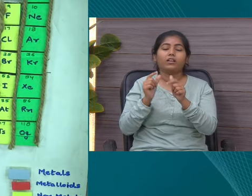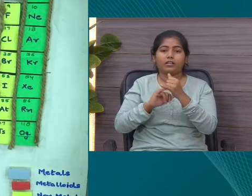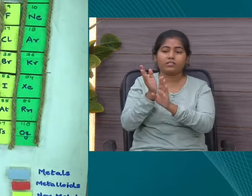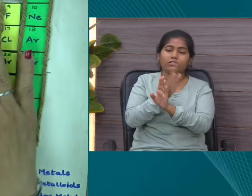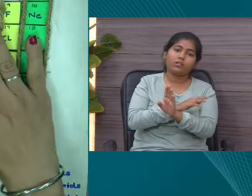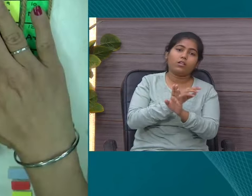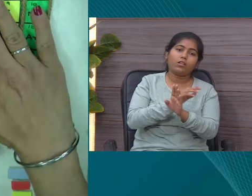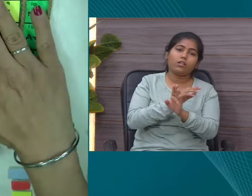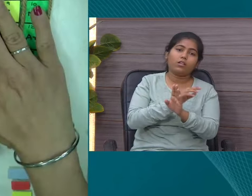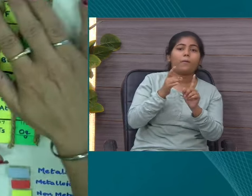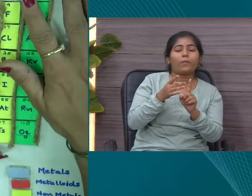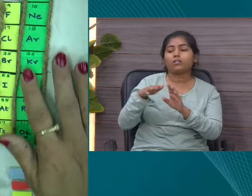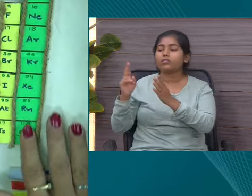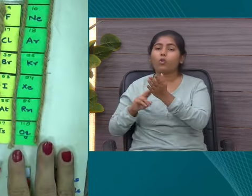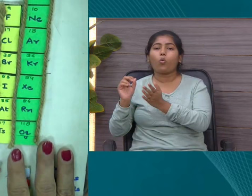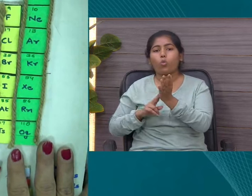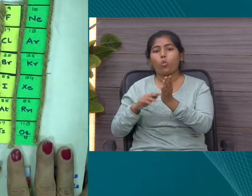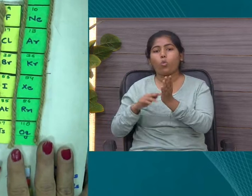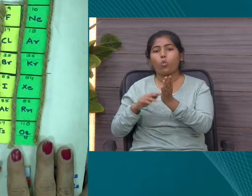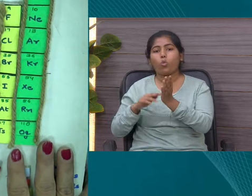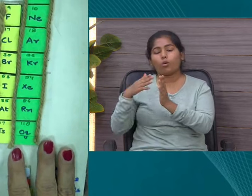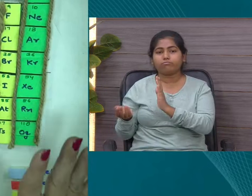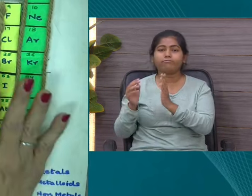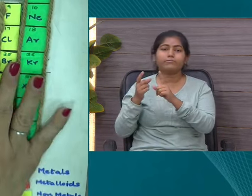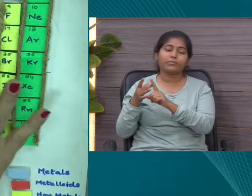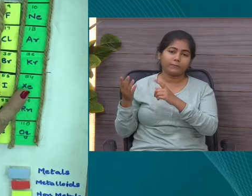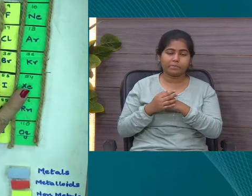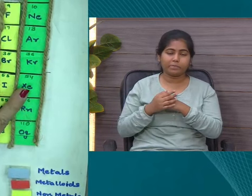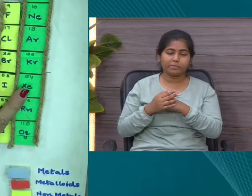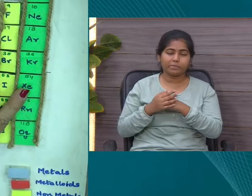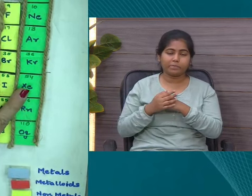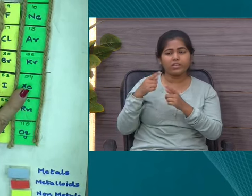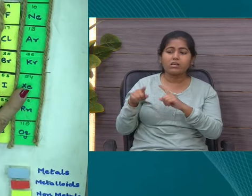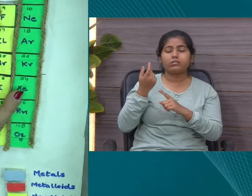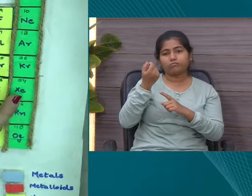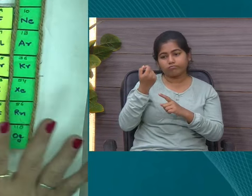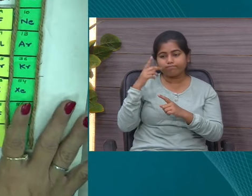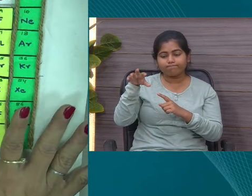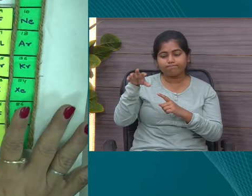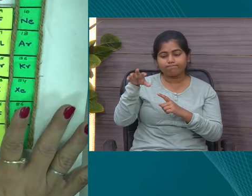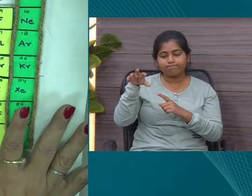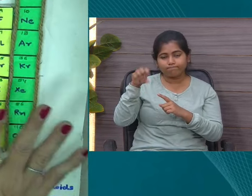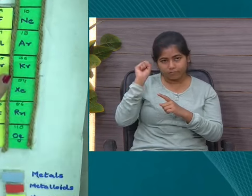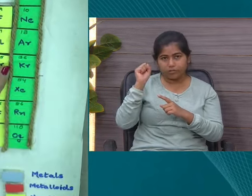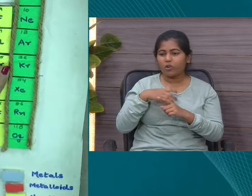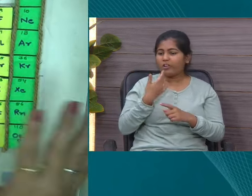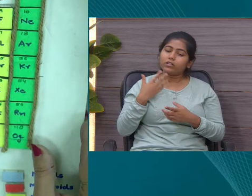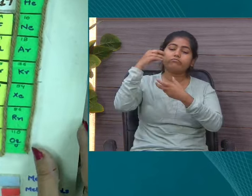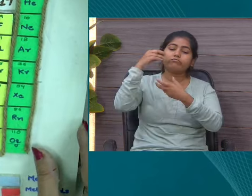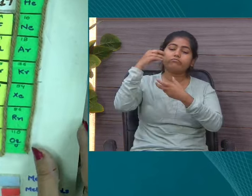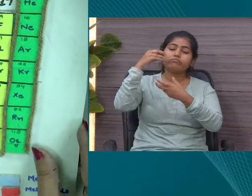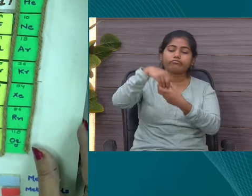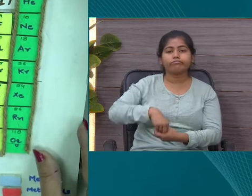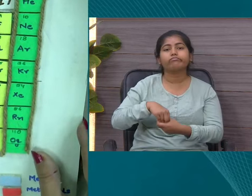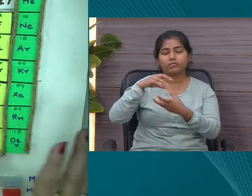रहेगा, मेटल्स रहेंगे और यहाँ पर मेरे नॉन मेटल्स रहेंगे। तो यहाँ से बच्चा भी बहुत आसानी से वो लेफ्ट आउट फील नहीं करेगा, वो कक्षा में